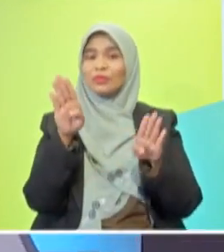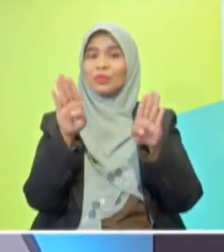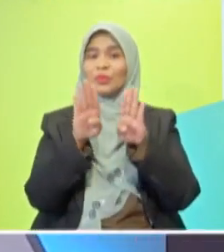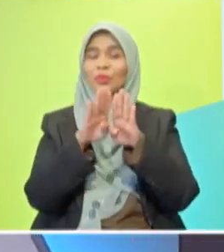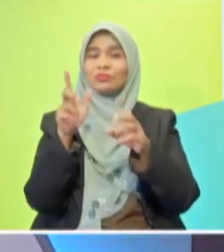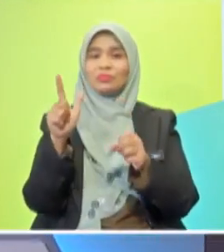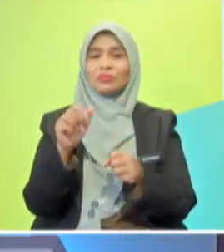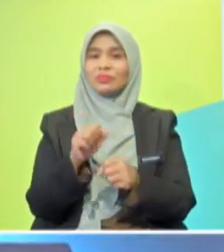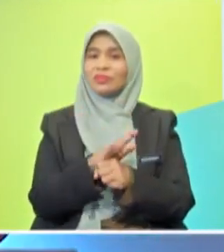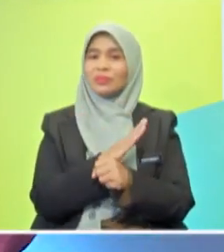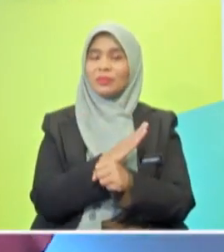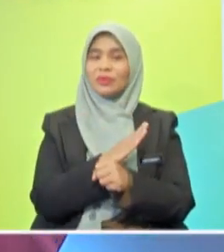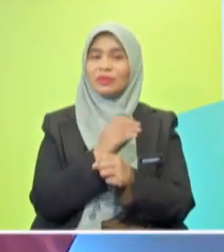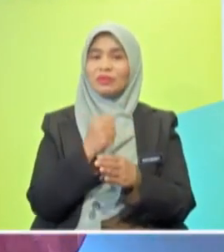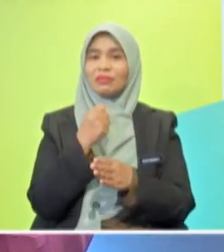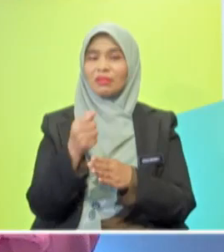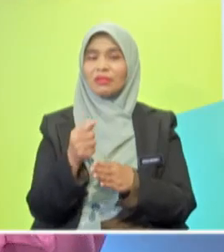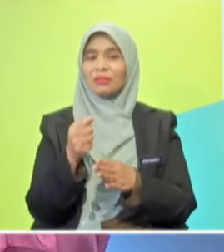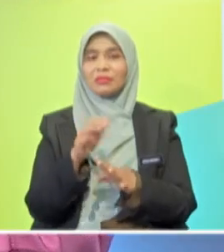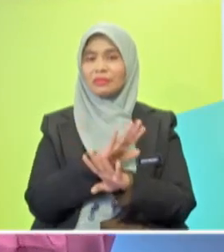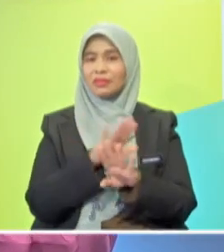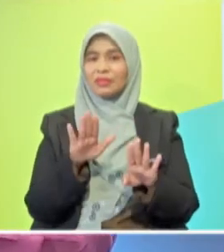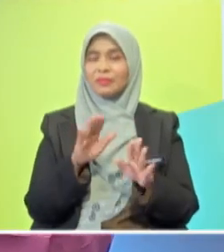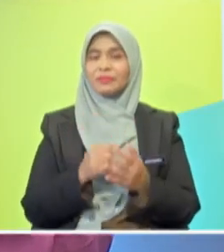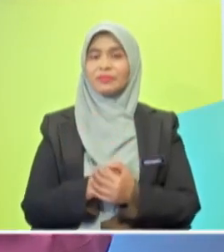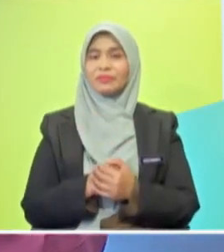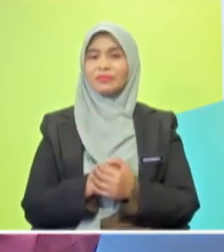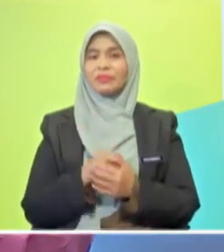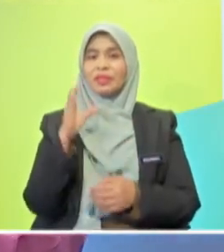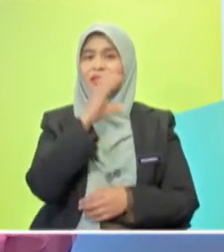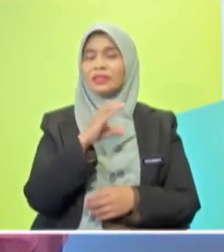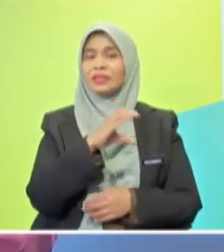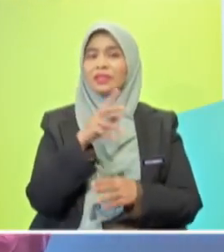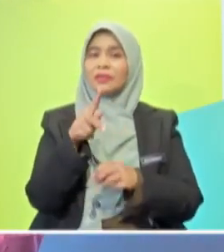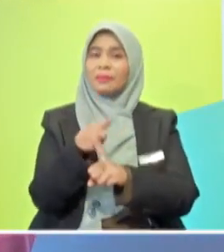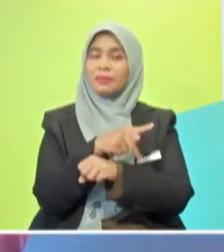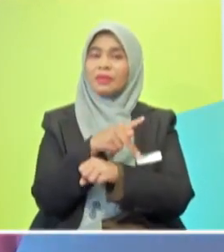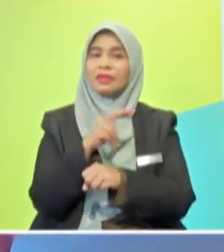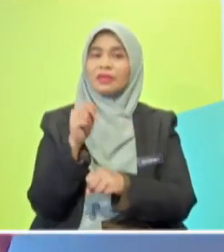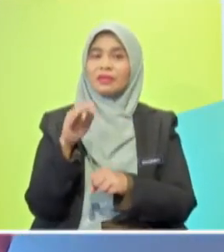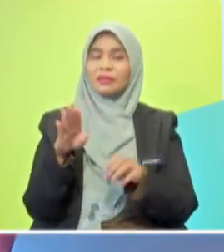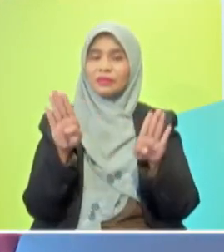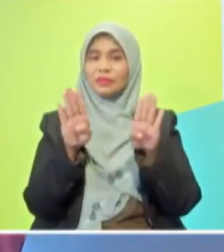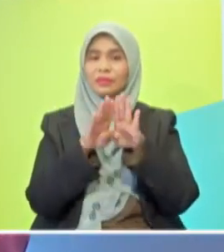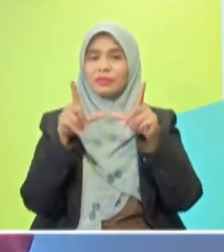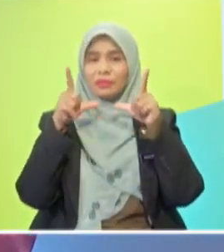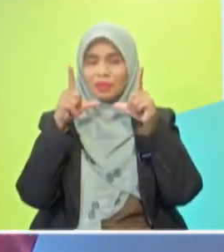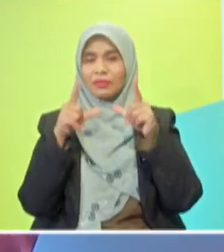tadi kita dah belajar ciri-ciri kan, ciri pakaian yang menutup aurat, yang sopan semua kan, yang menurut